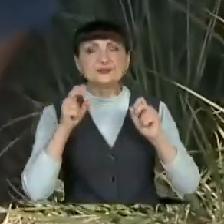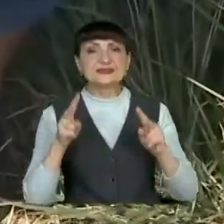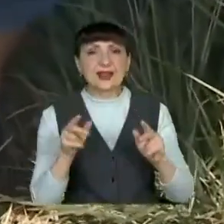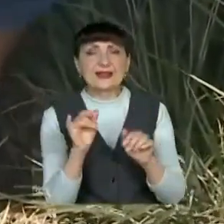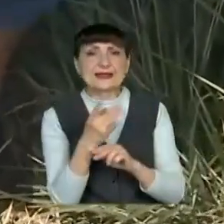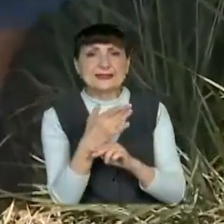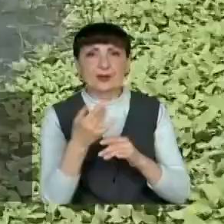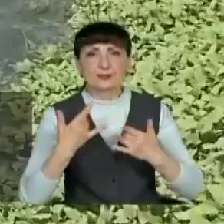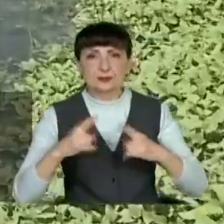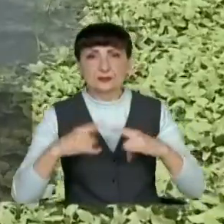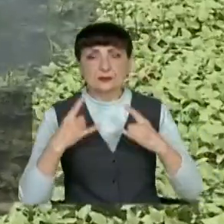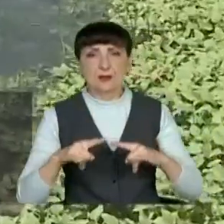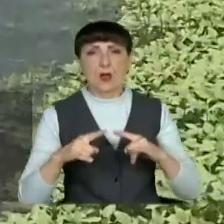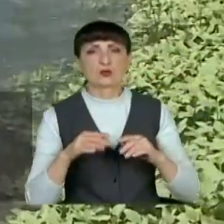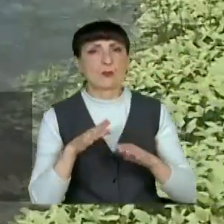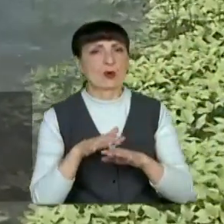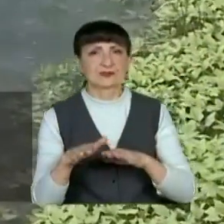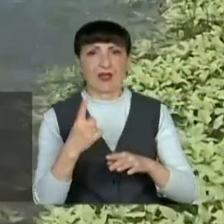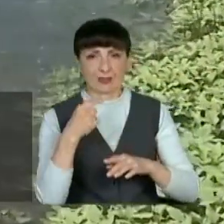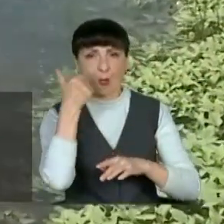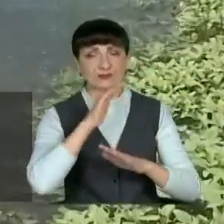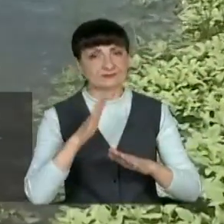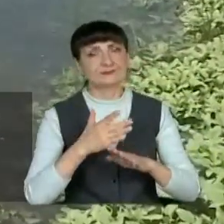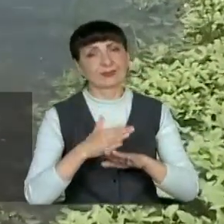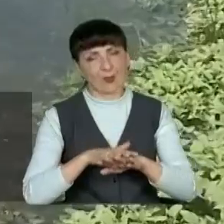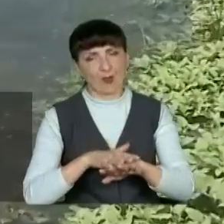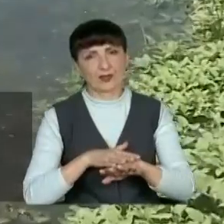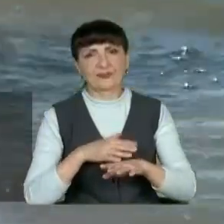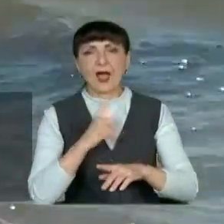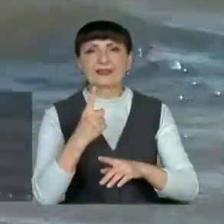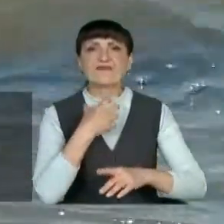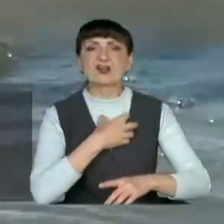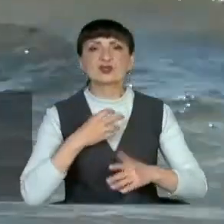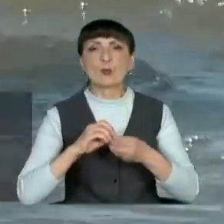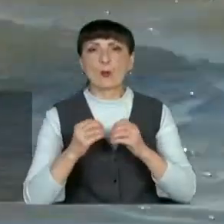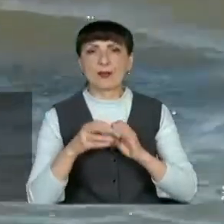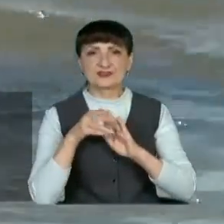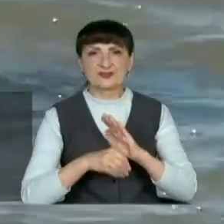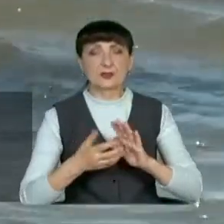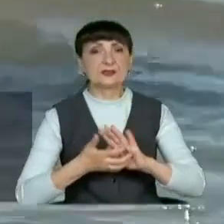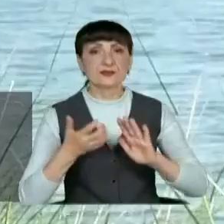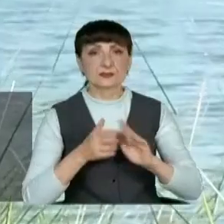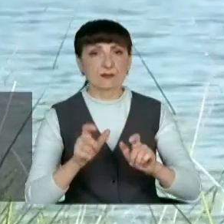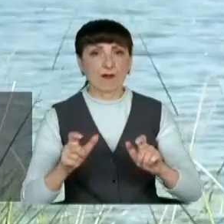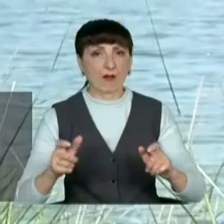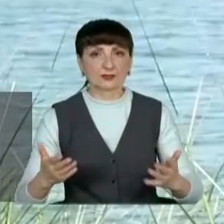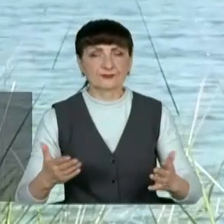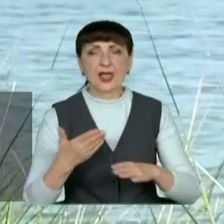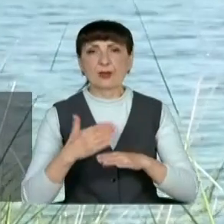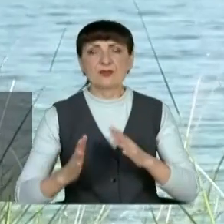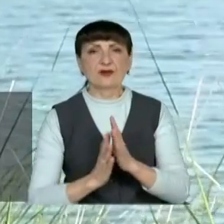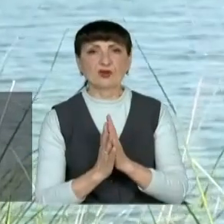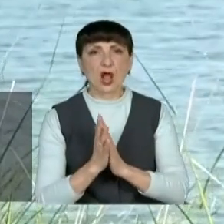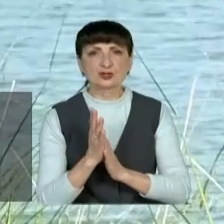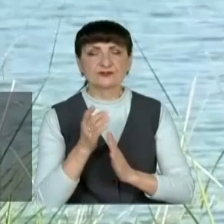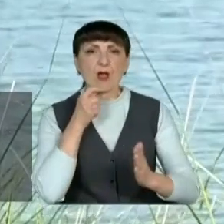поголовья определенного вида рыбы – процесс не одного года, отмечают эксперты. А одна из важнейших проблем сферы – дефицит кадров. Помимо выращивания,